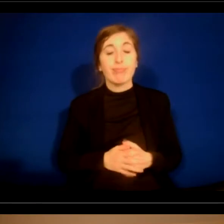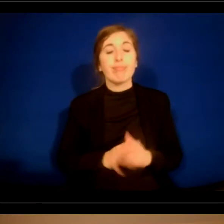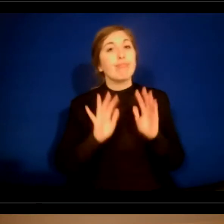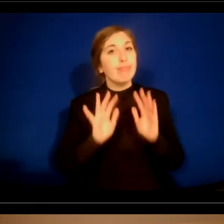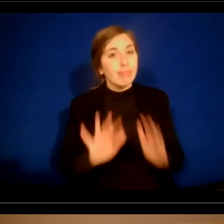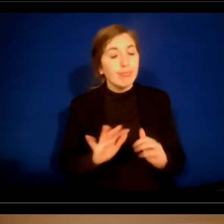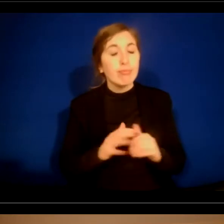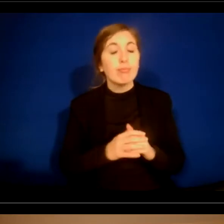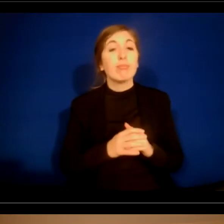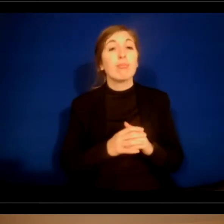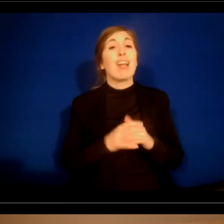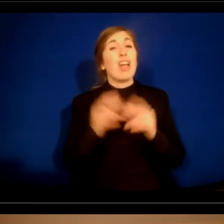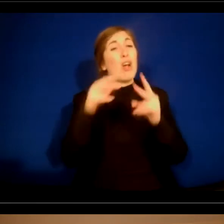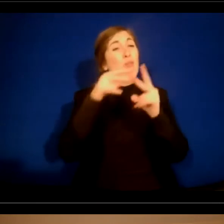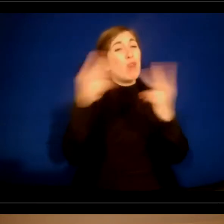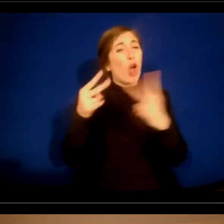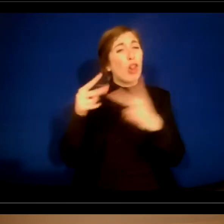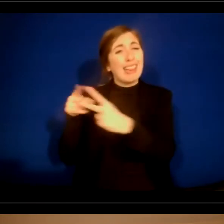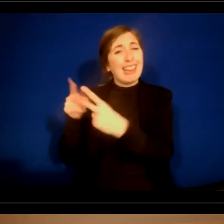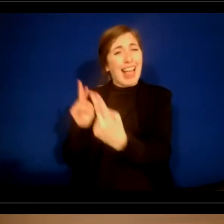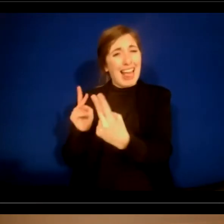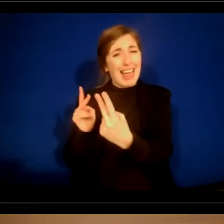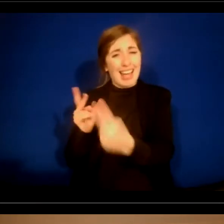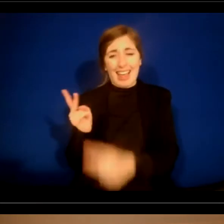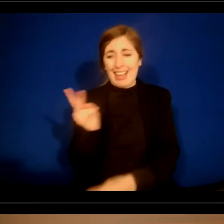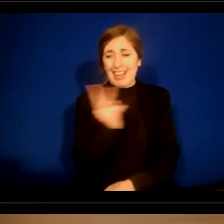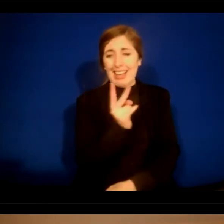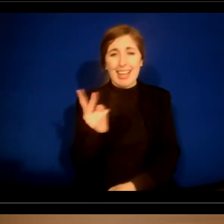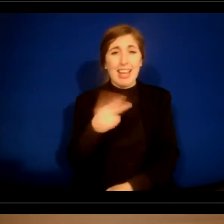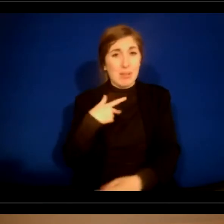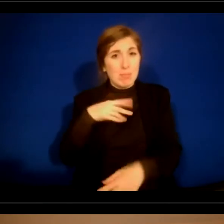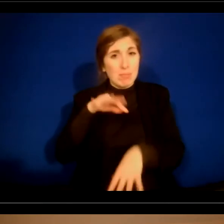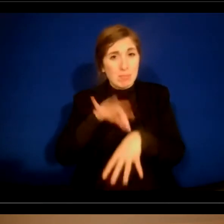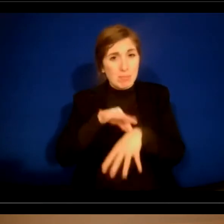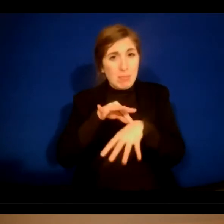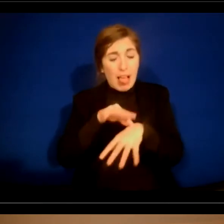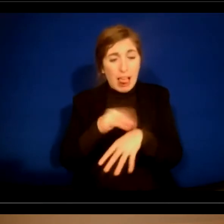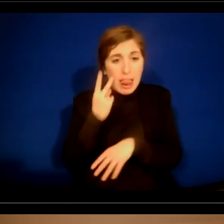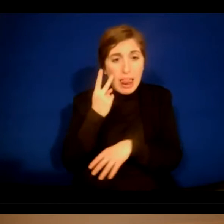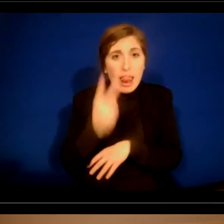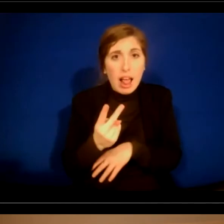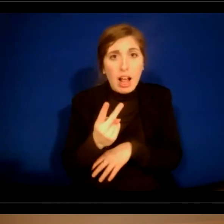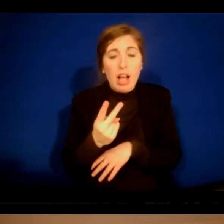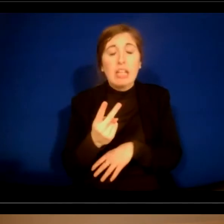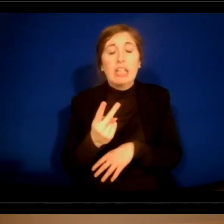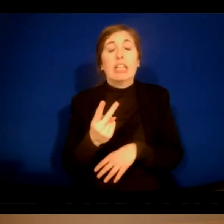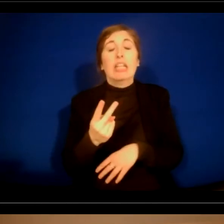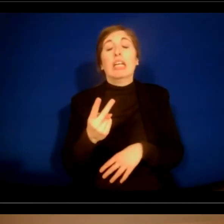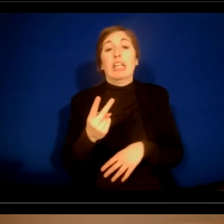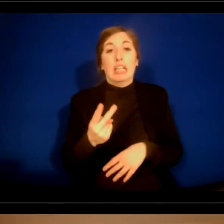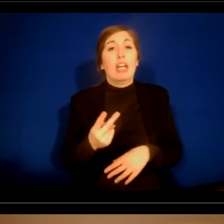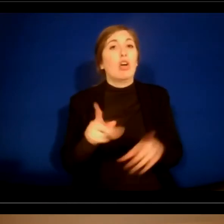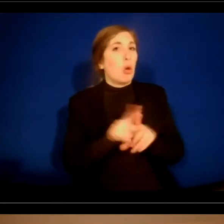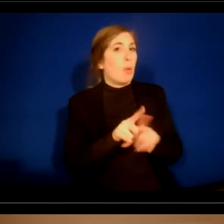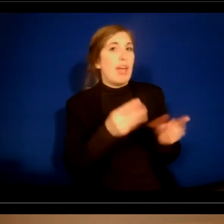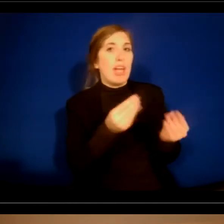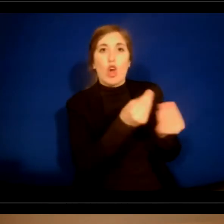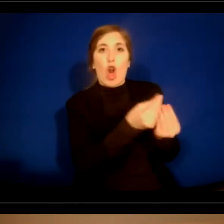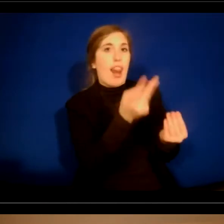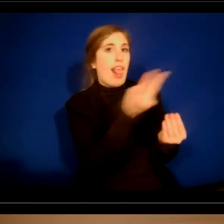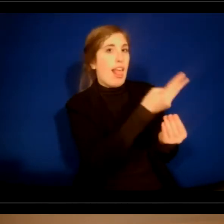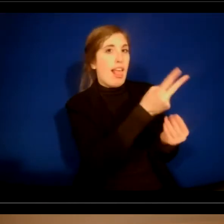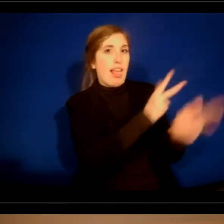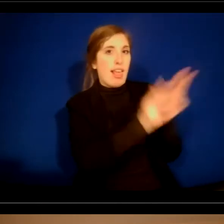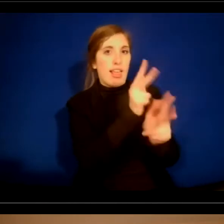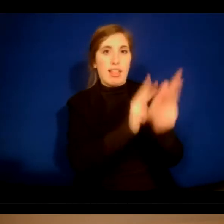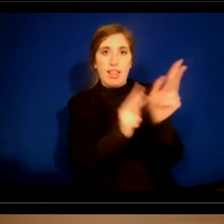frontiere, stando proprio lì, quello che abbiamo notato è come dicevano anche i colleghi e come ci dicono i